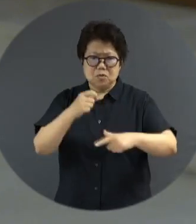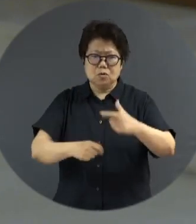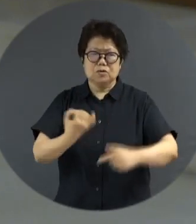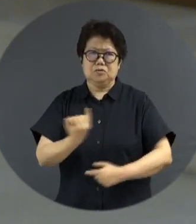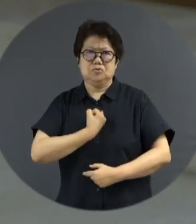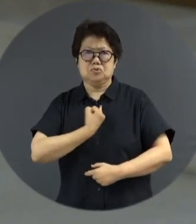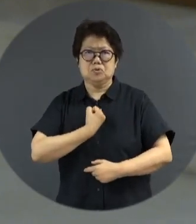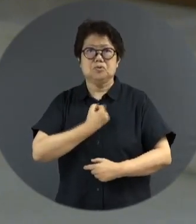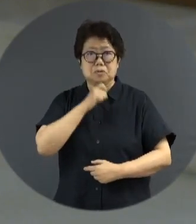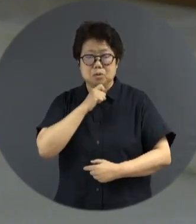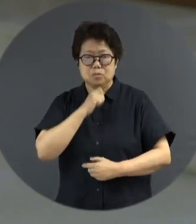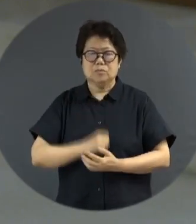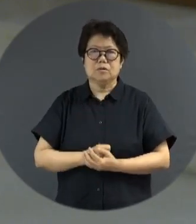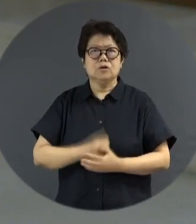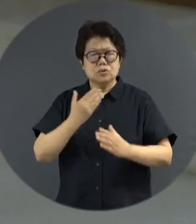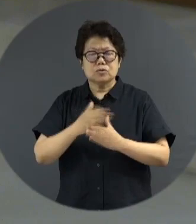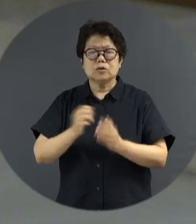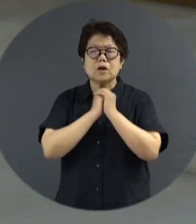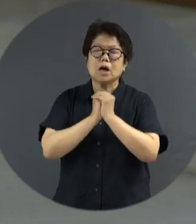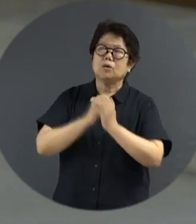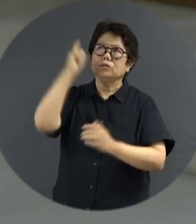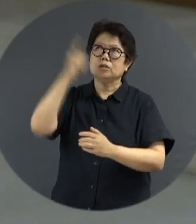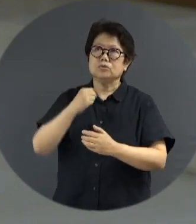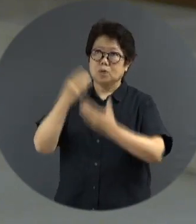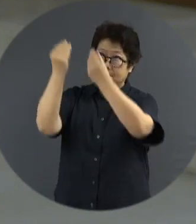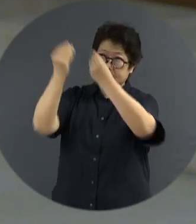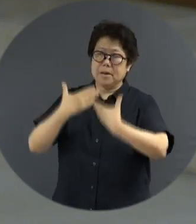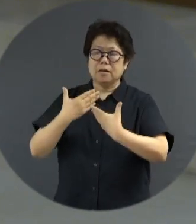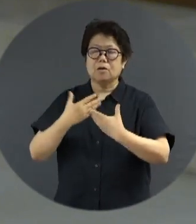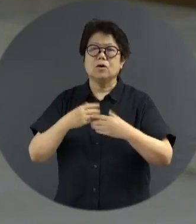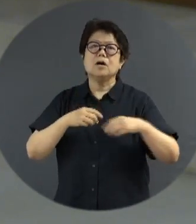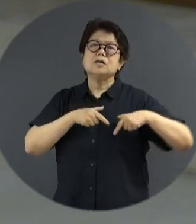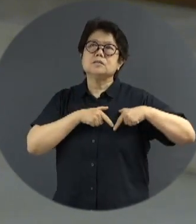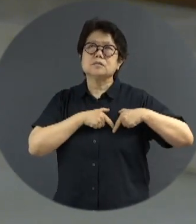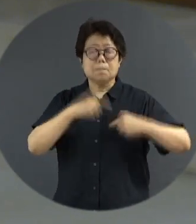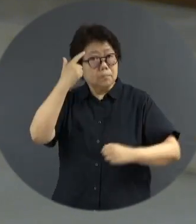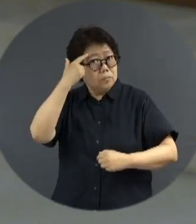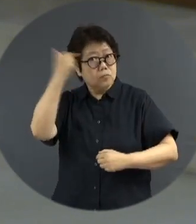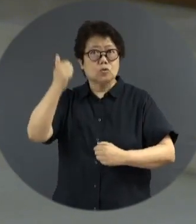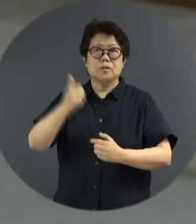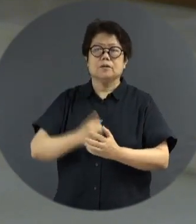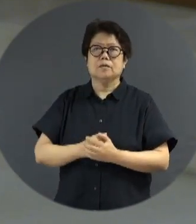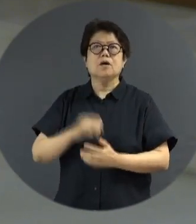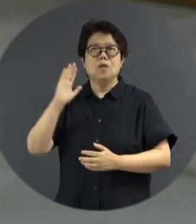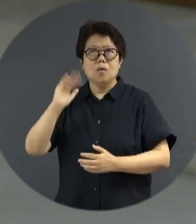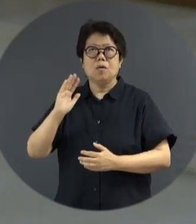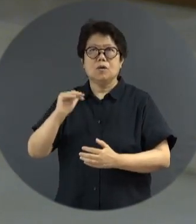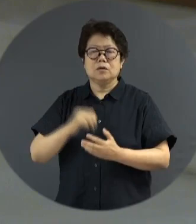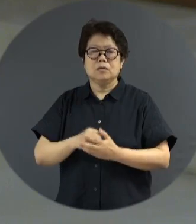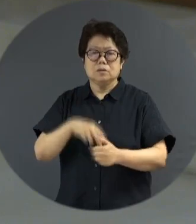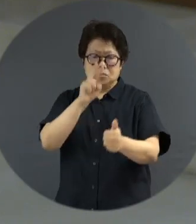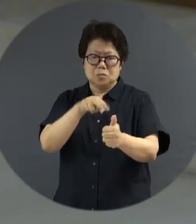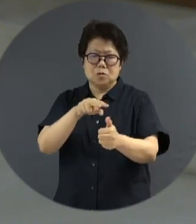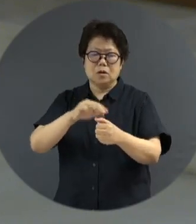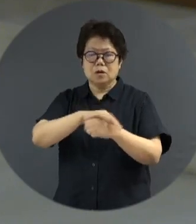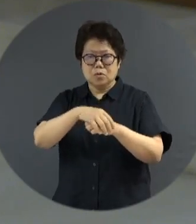错误。因此他求天主赐给他一颗智慧的心，好能够统治百